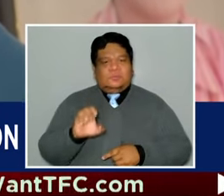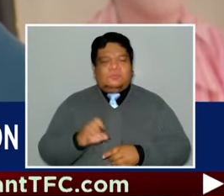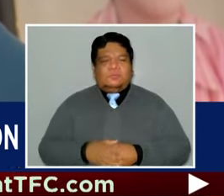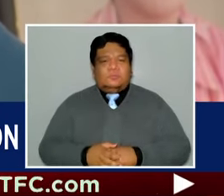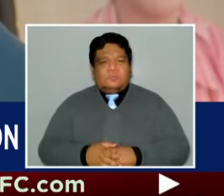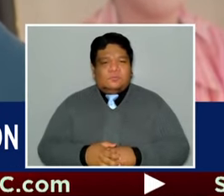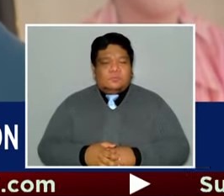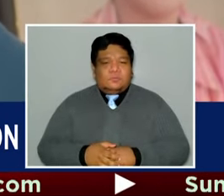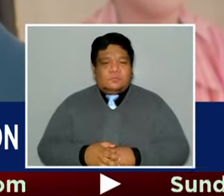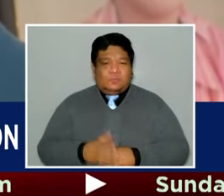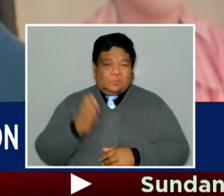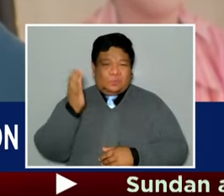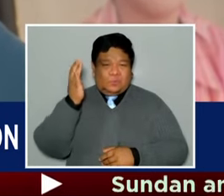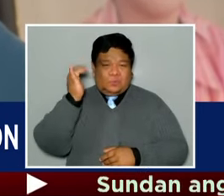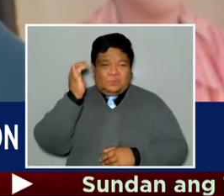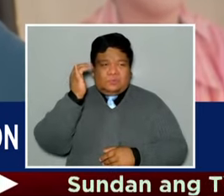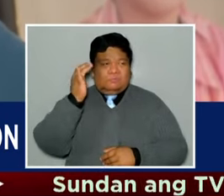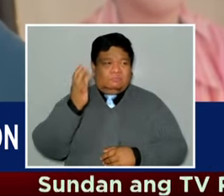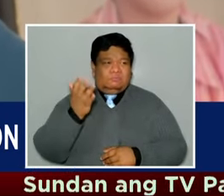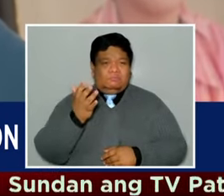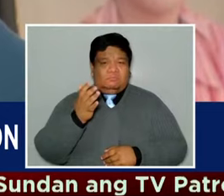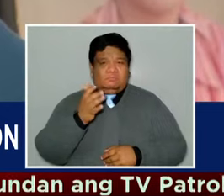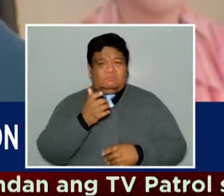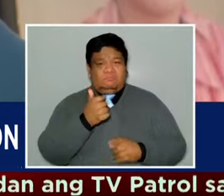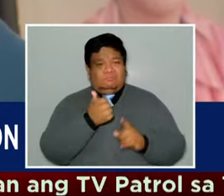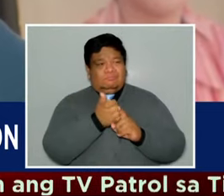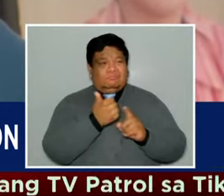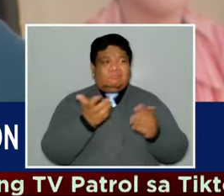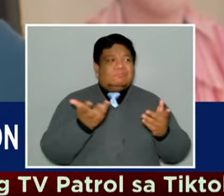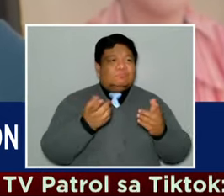naman siyang pupuntahan.